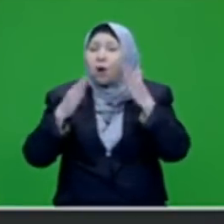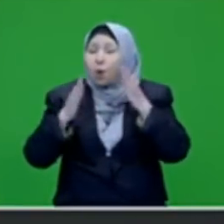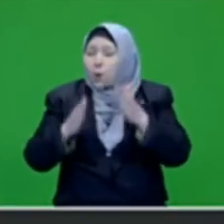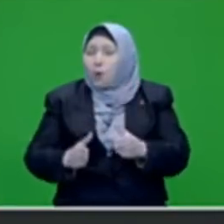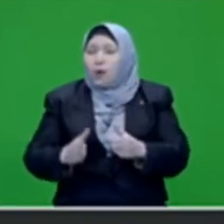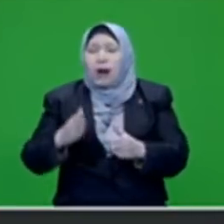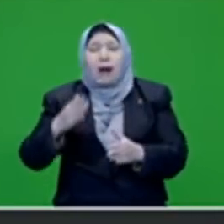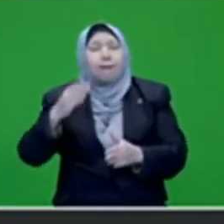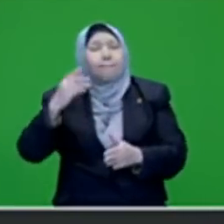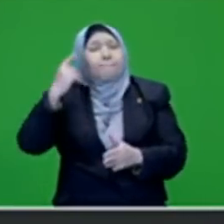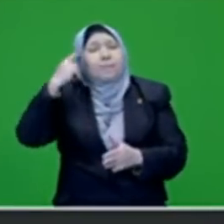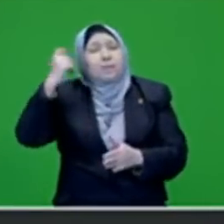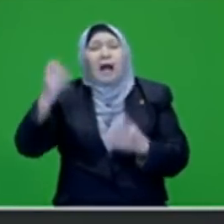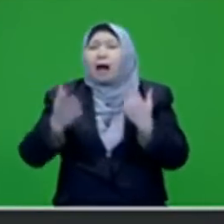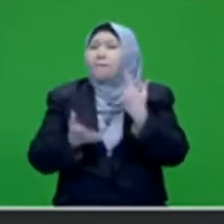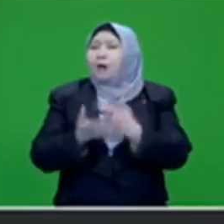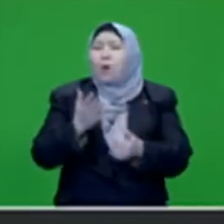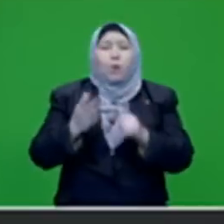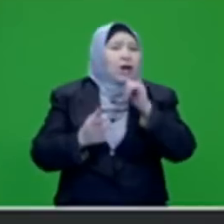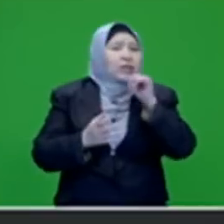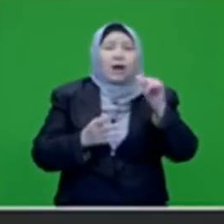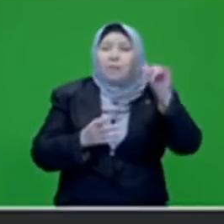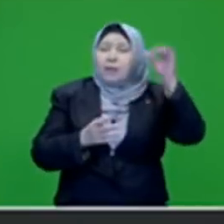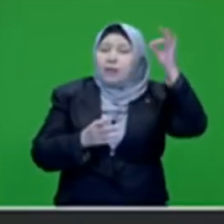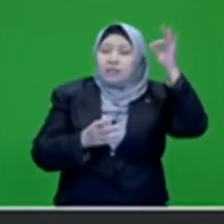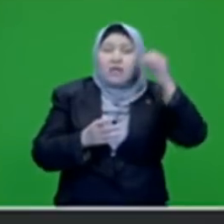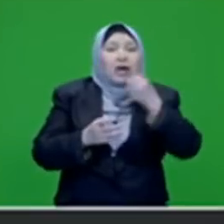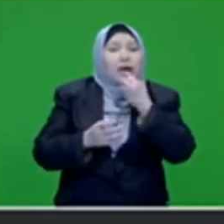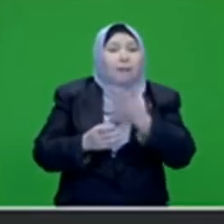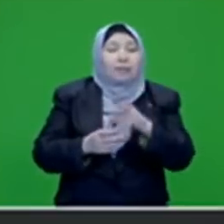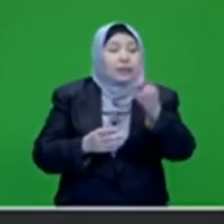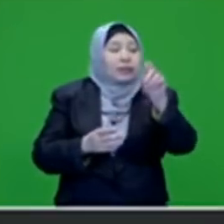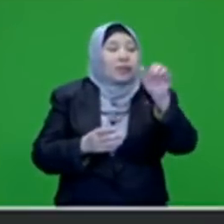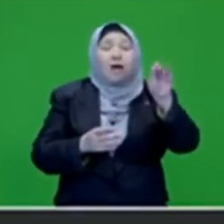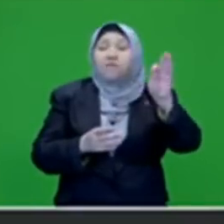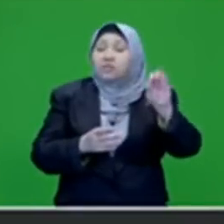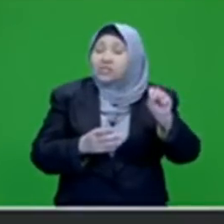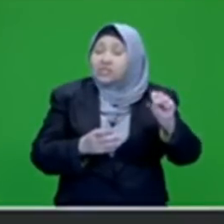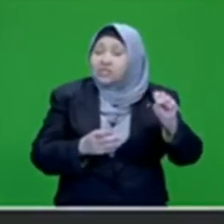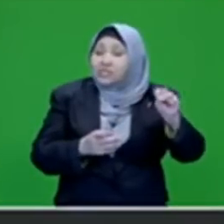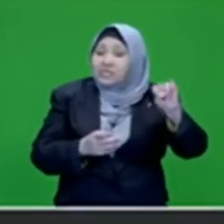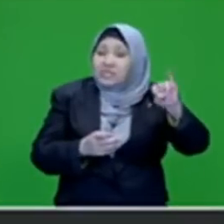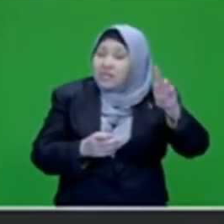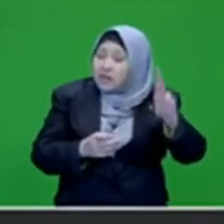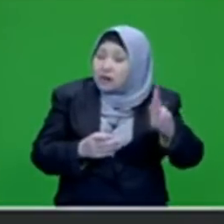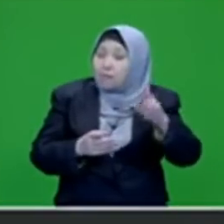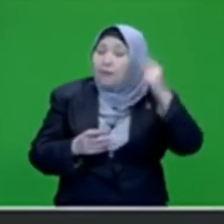apa takwilan mimpi saya, orang tak kata apa tafsir mimpi. Ibnu Sirin ada tulis buku